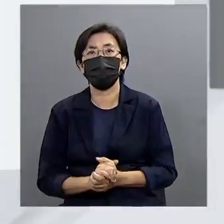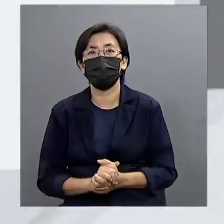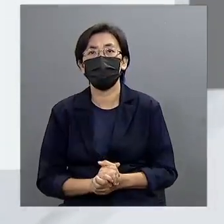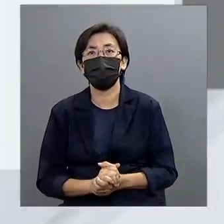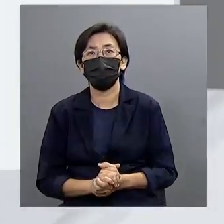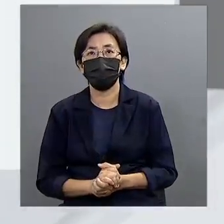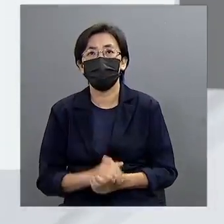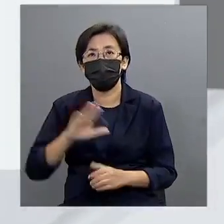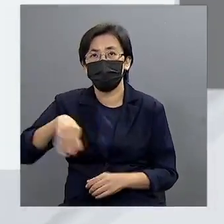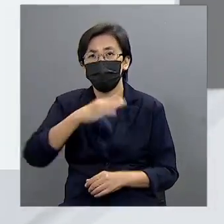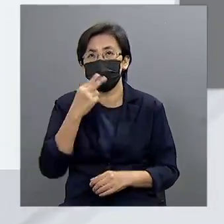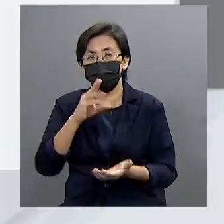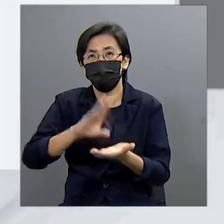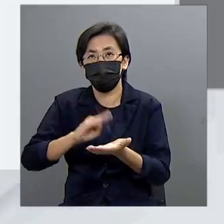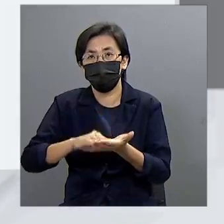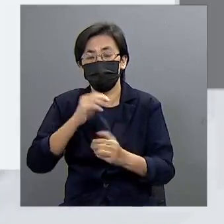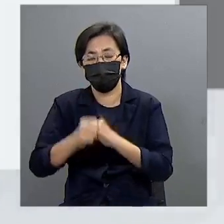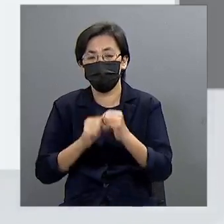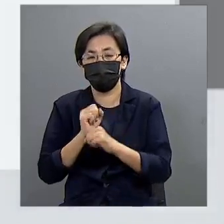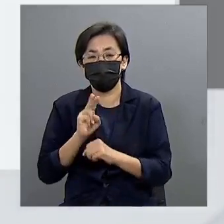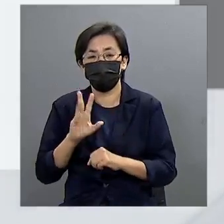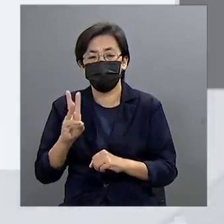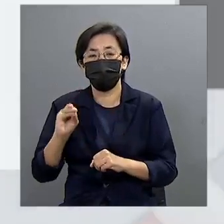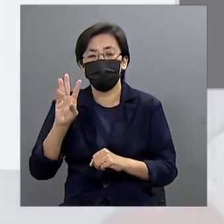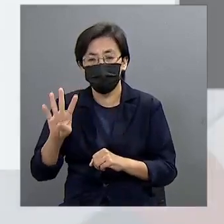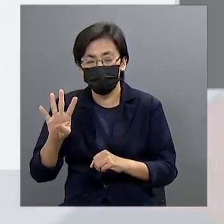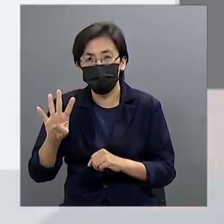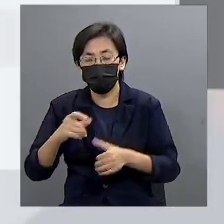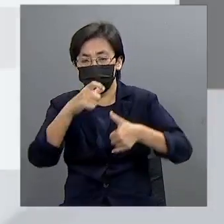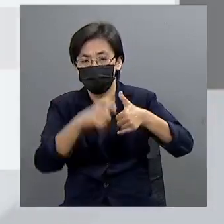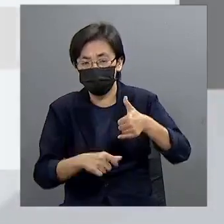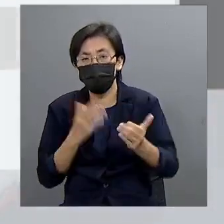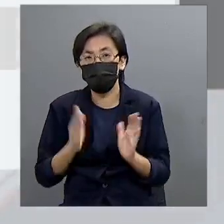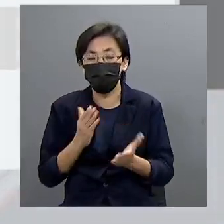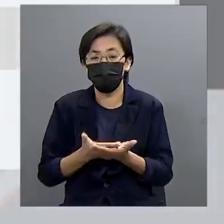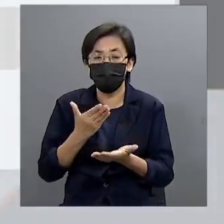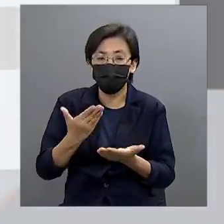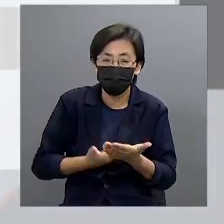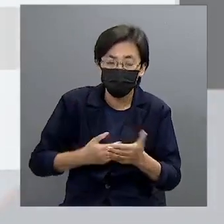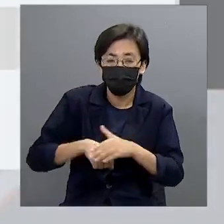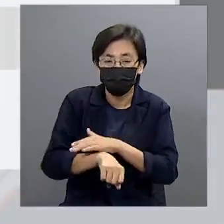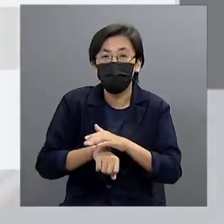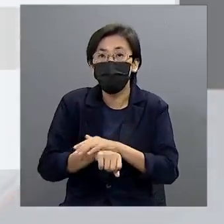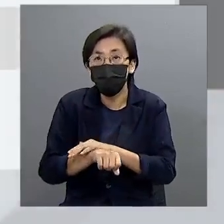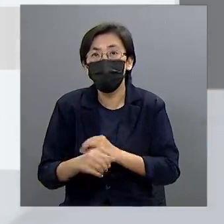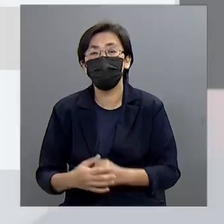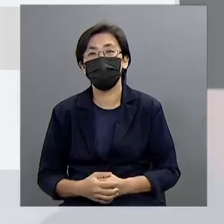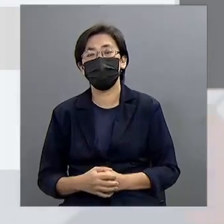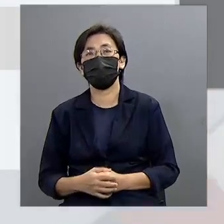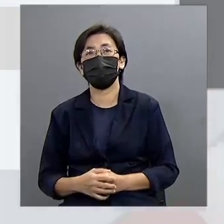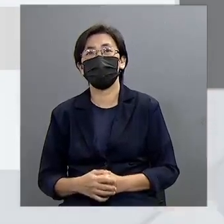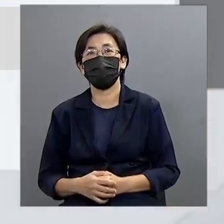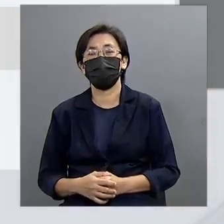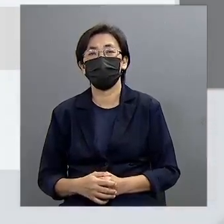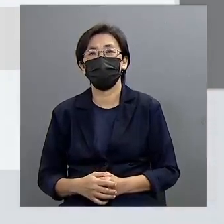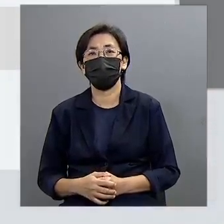ปี2564เกี่ยวกับเรื่องของสถานการณ์พฤติกรรมและผลกระทบการพนันในไทยเมื่อสักครู่คุณธนากรบอกแล้วว่ามันเป็นพนันแบบ